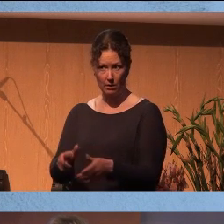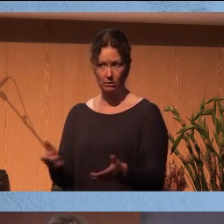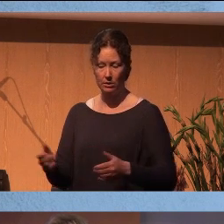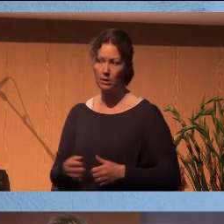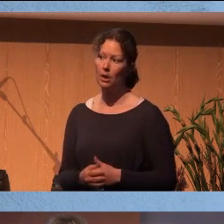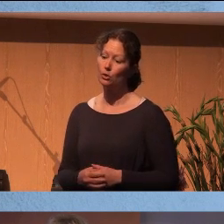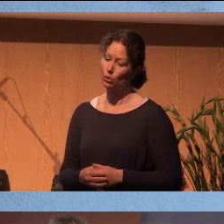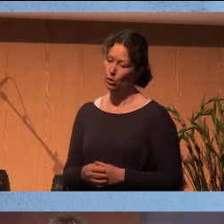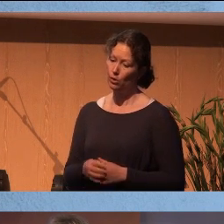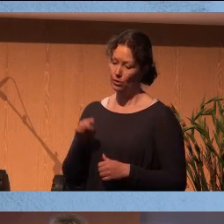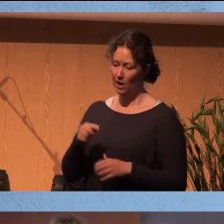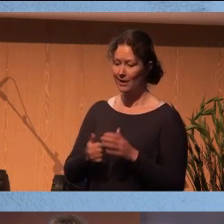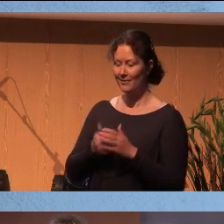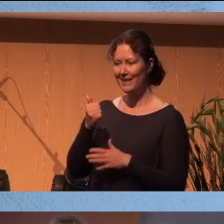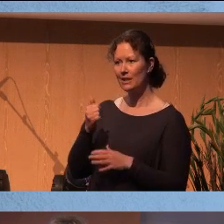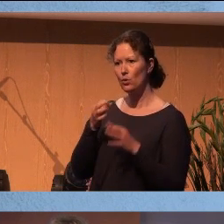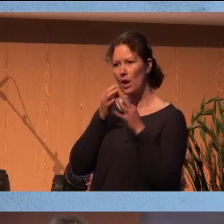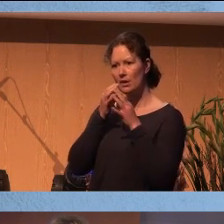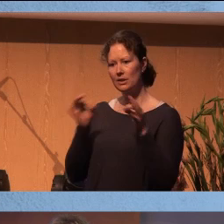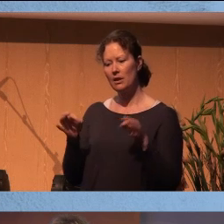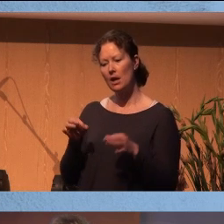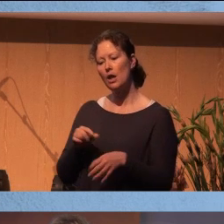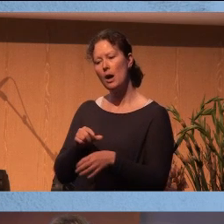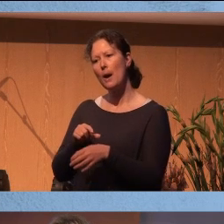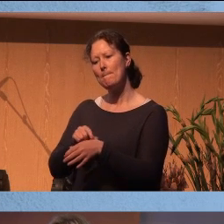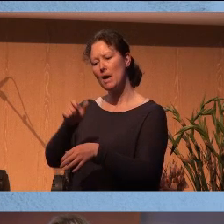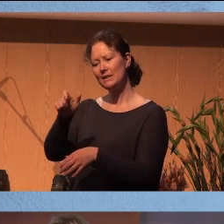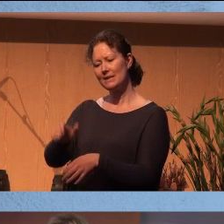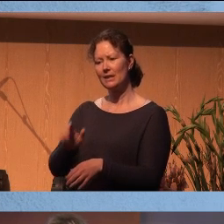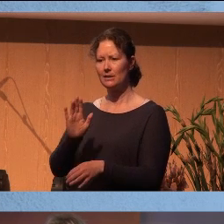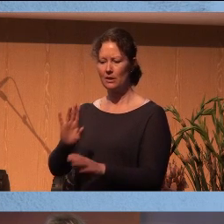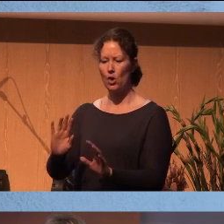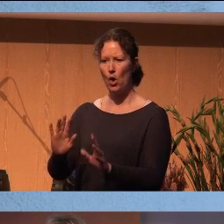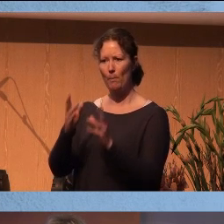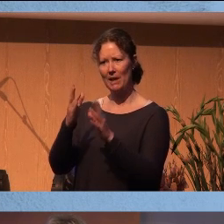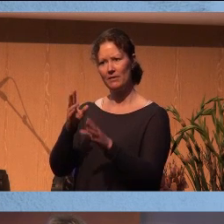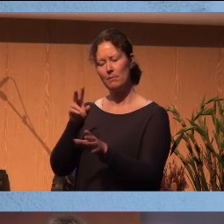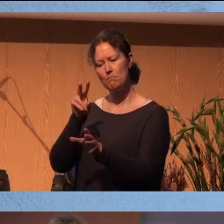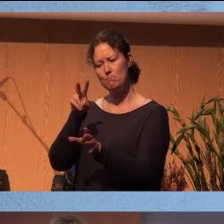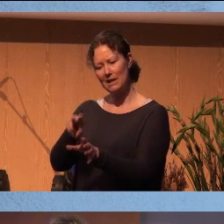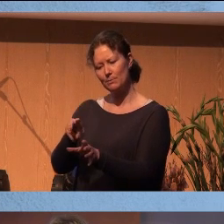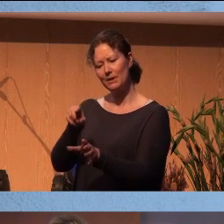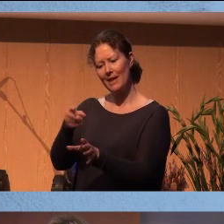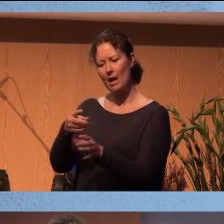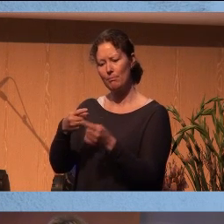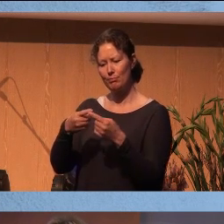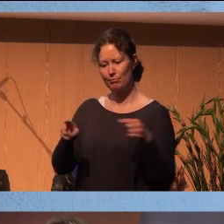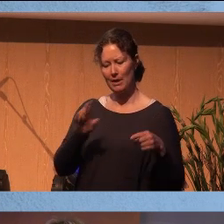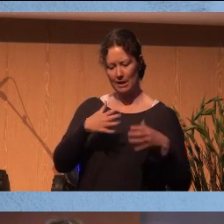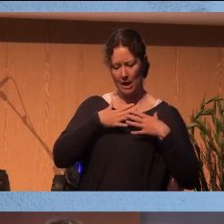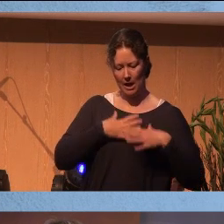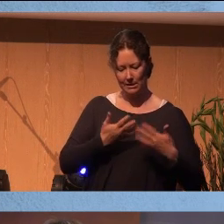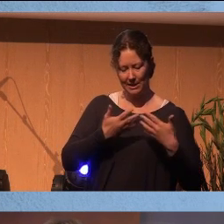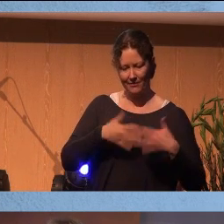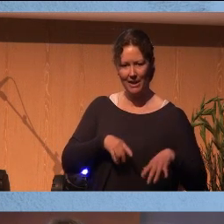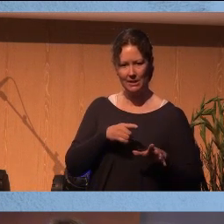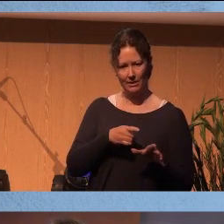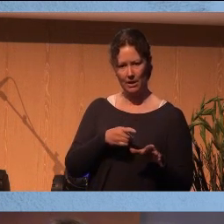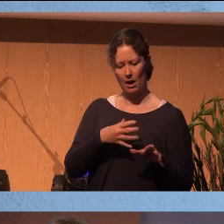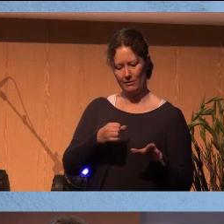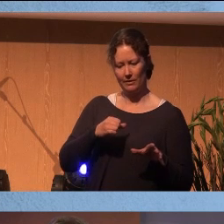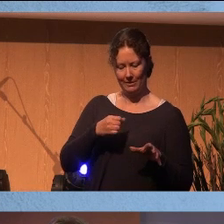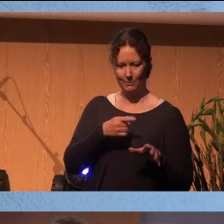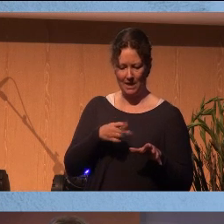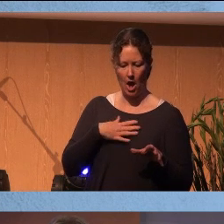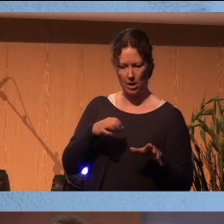Det vesentlig da å erkjenne at pasientens opplevde perspektiv et annet enn det bildet helsevesenet har av seg